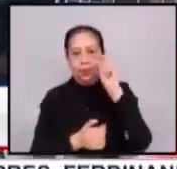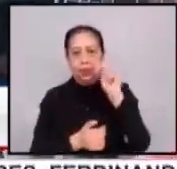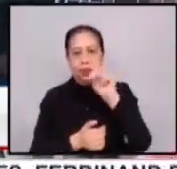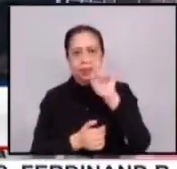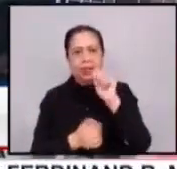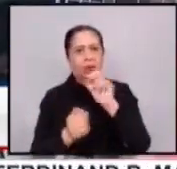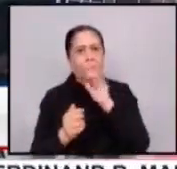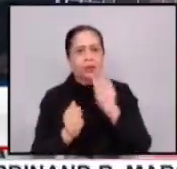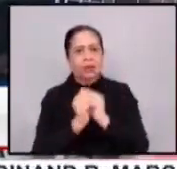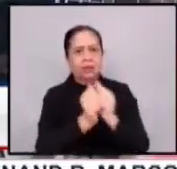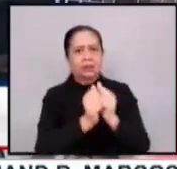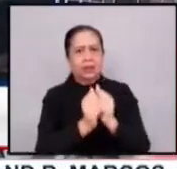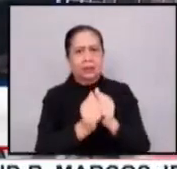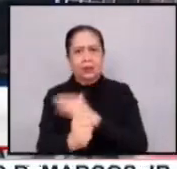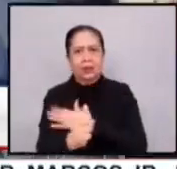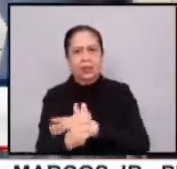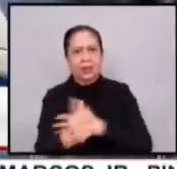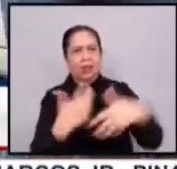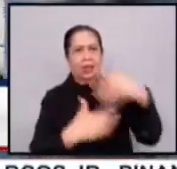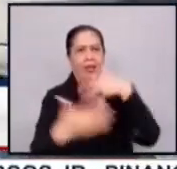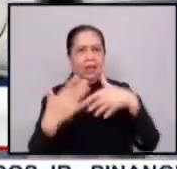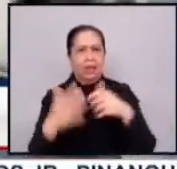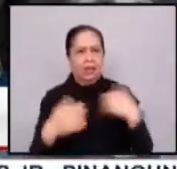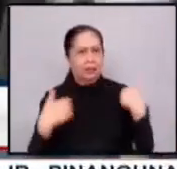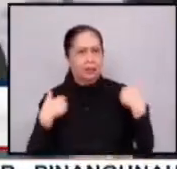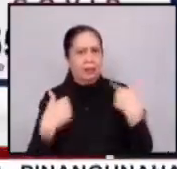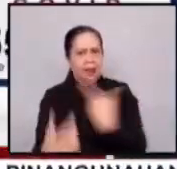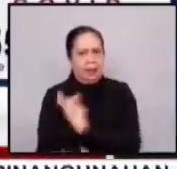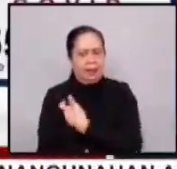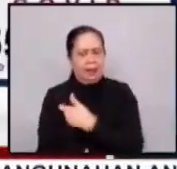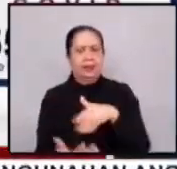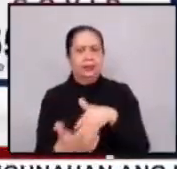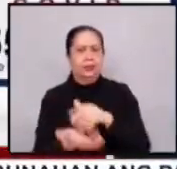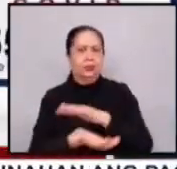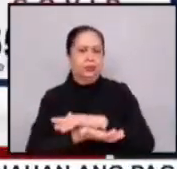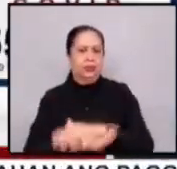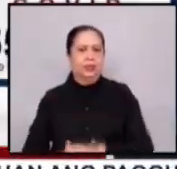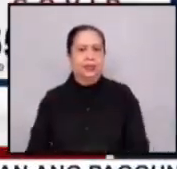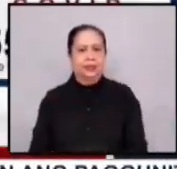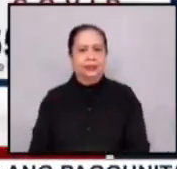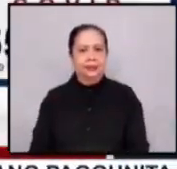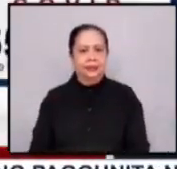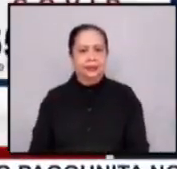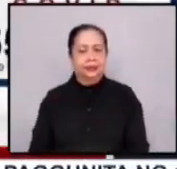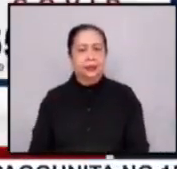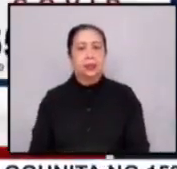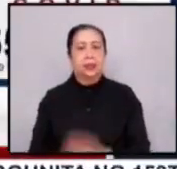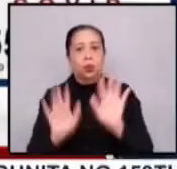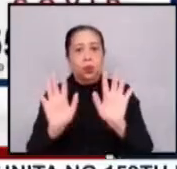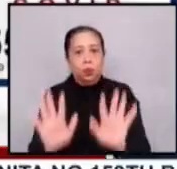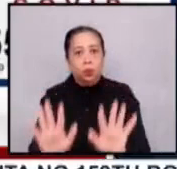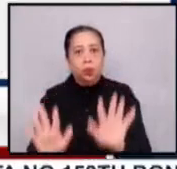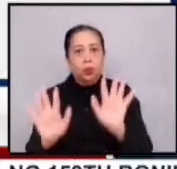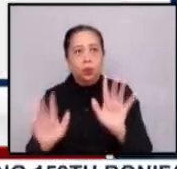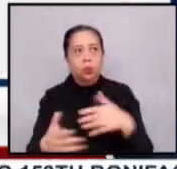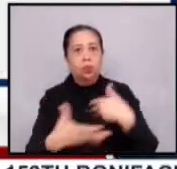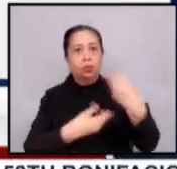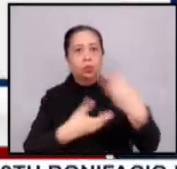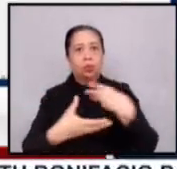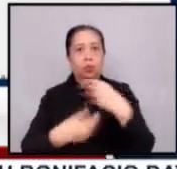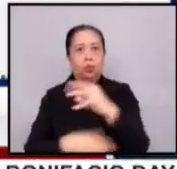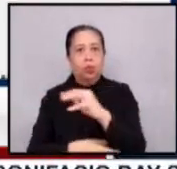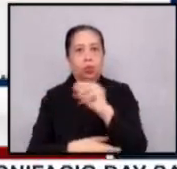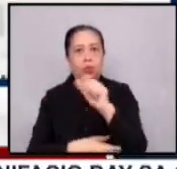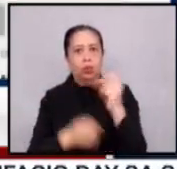kanilang maliliit na anak, lalo't wala pa silang bakuna kontra COVID-19. Ihinahinay natin ang pagpunta sa mga malls at saka matataong